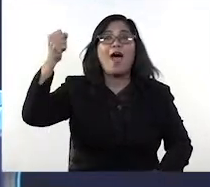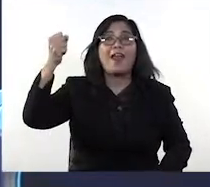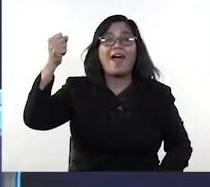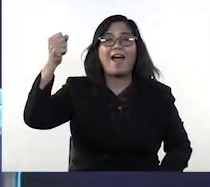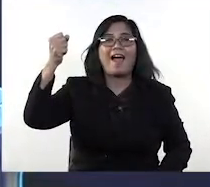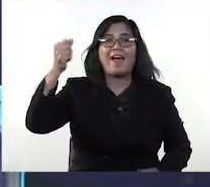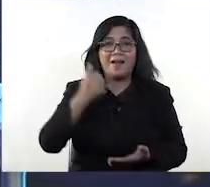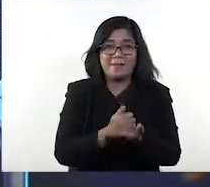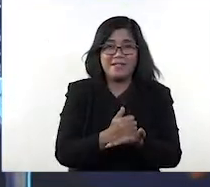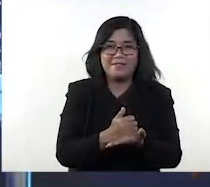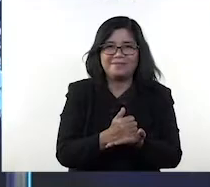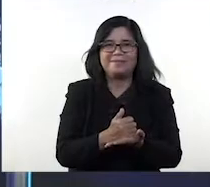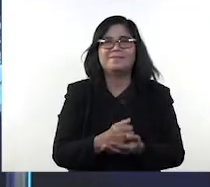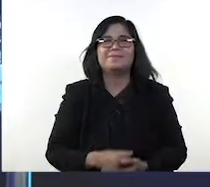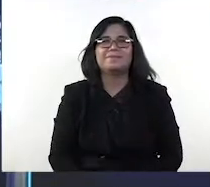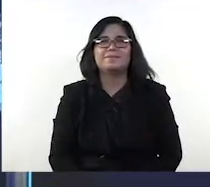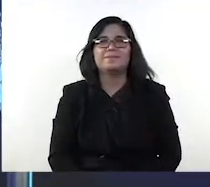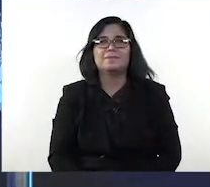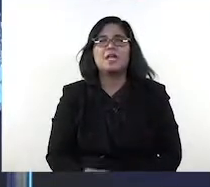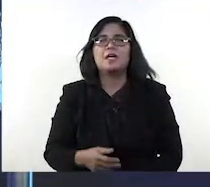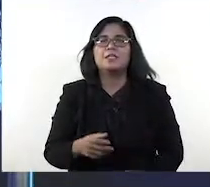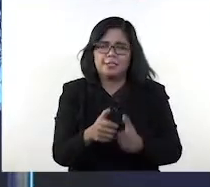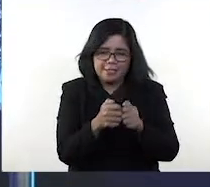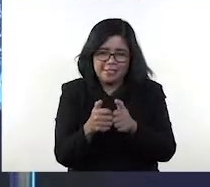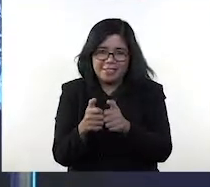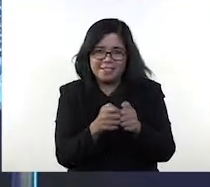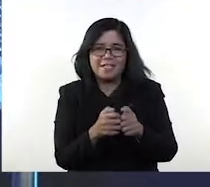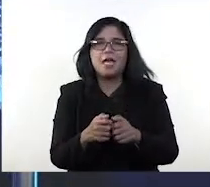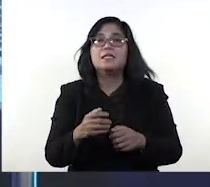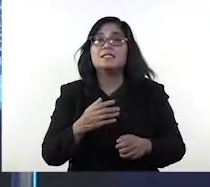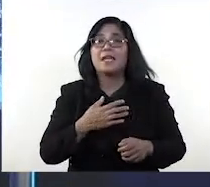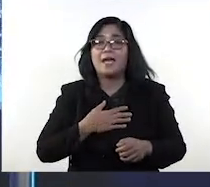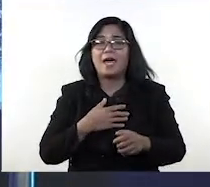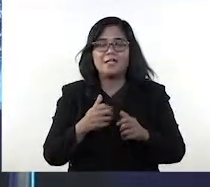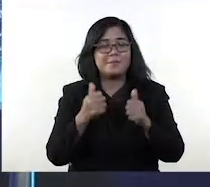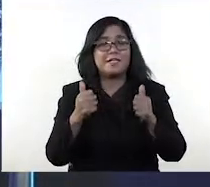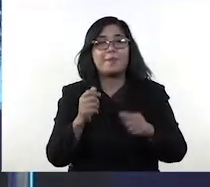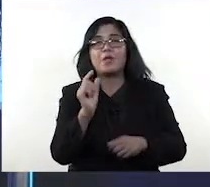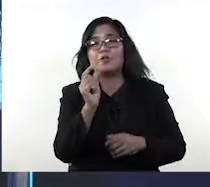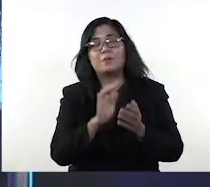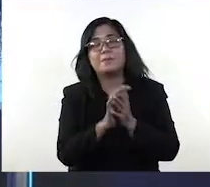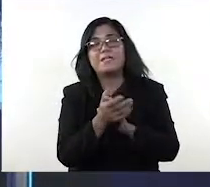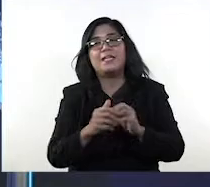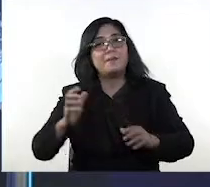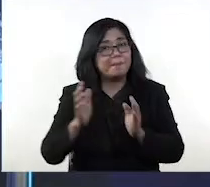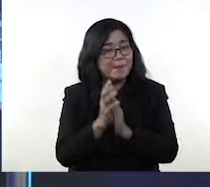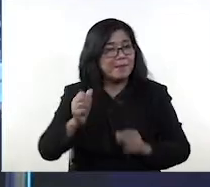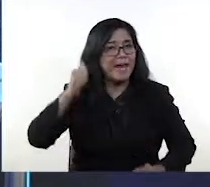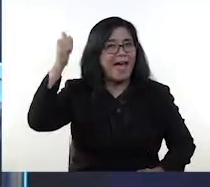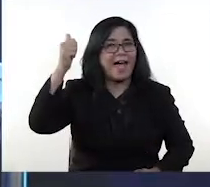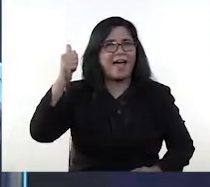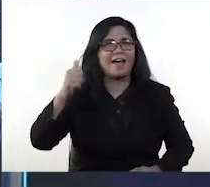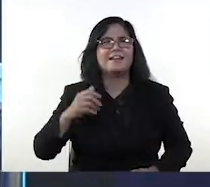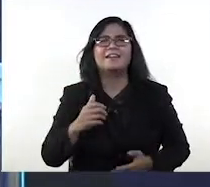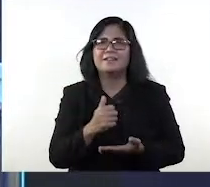Hai Hai Ketik delete Cut sudah saya dipersiapkan untuk menjadi pemenang saya dipersiapkan Tuhan